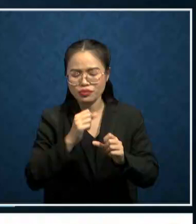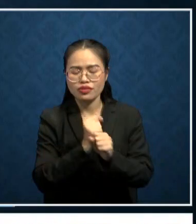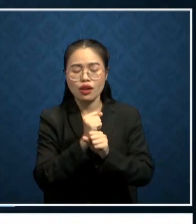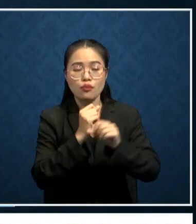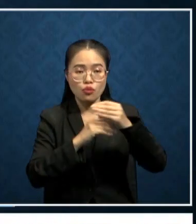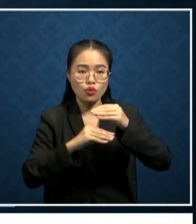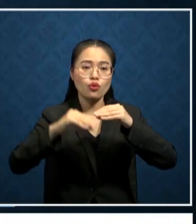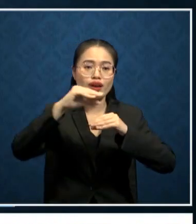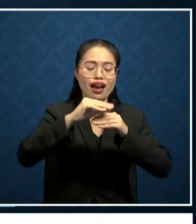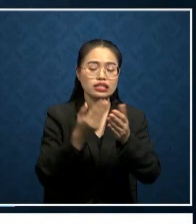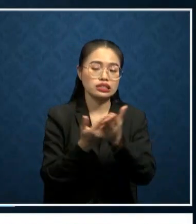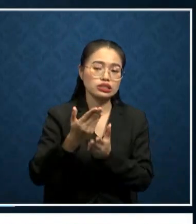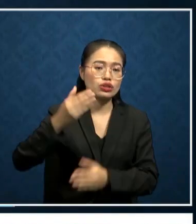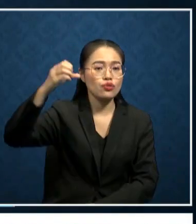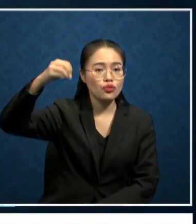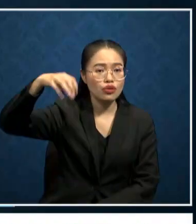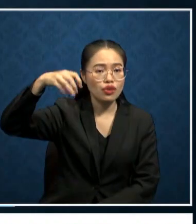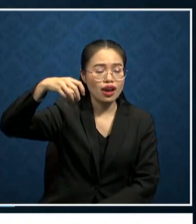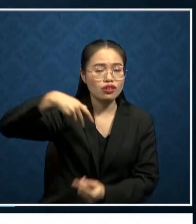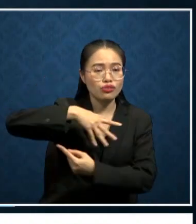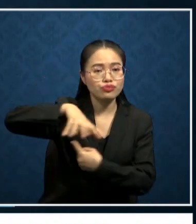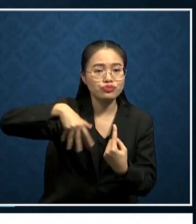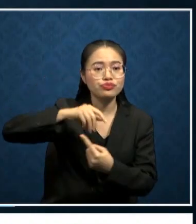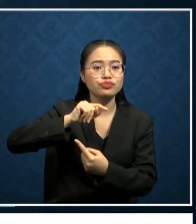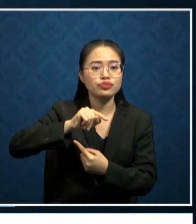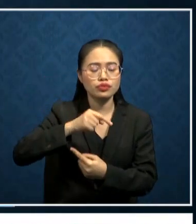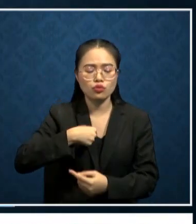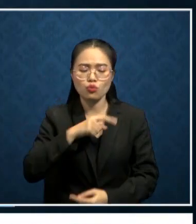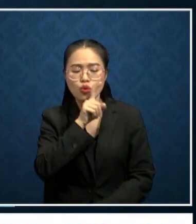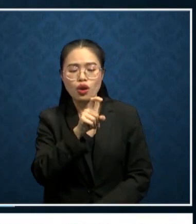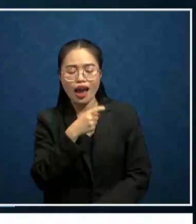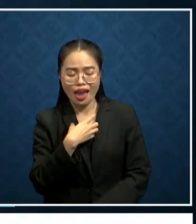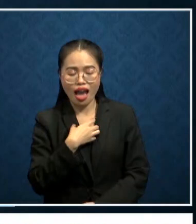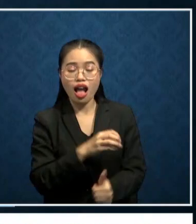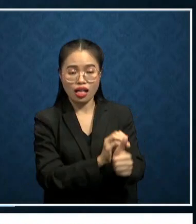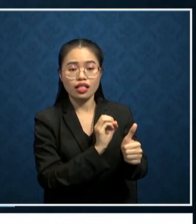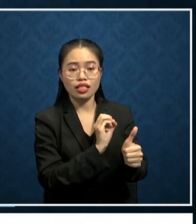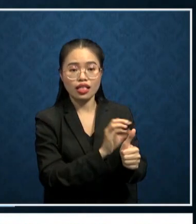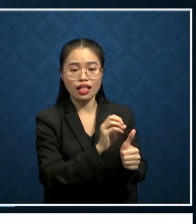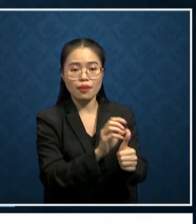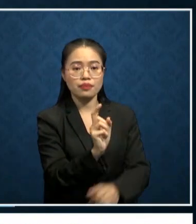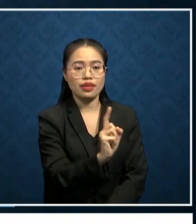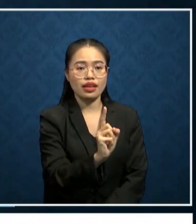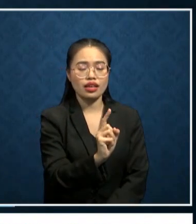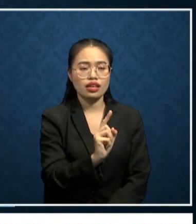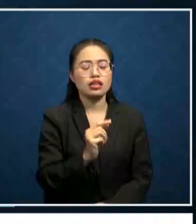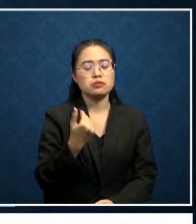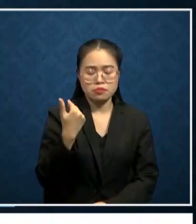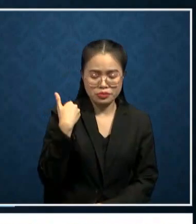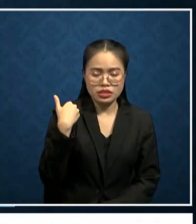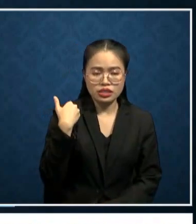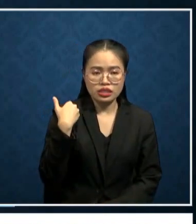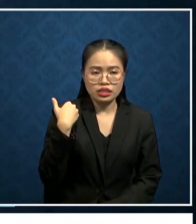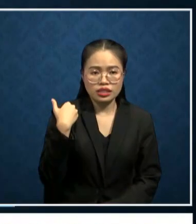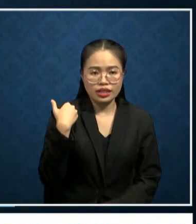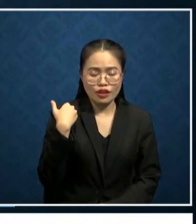กำกับการรับซื้อไฟฟ้าพลังพลังงานหมุนเวียนต่อไปนะครับข้อสังเกตก็คือเอ่อมีการทำนำ